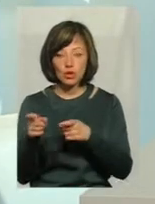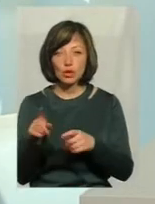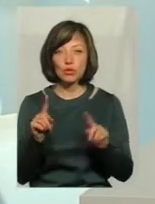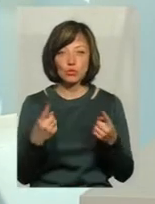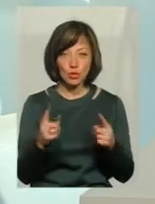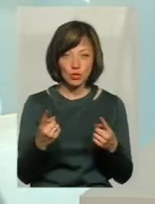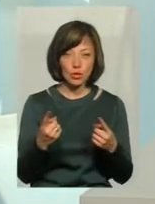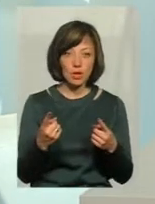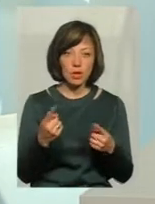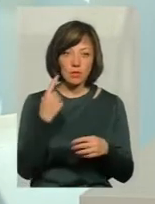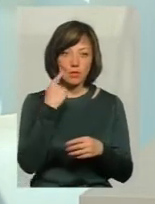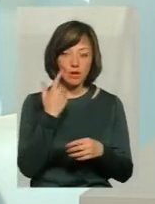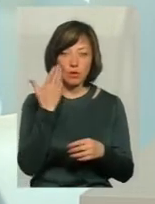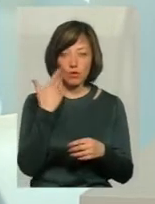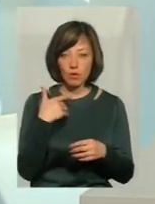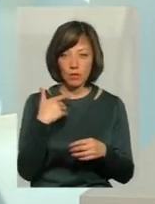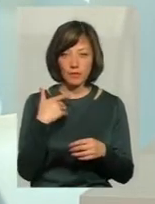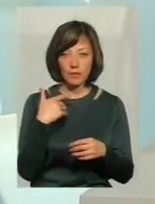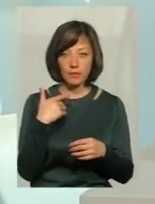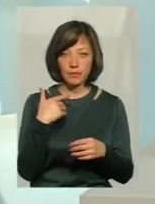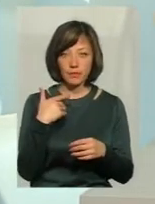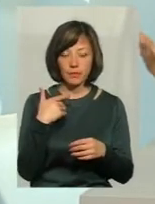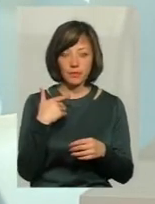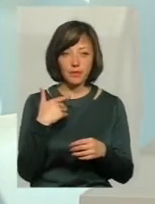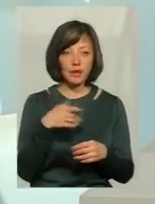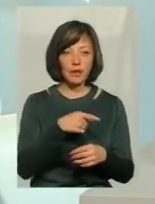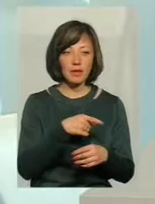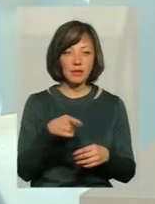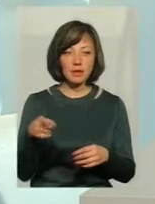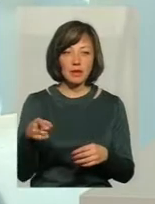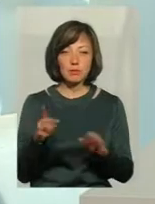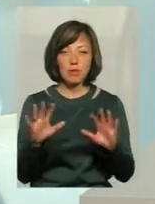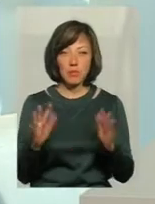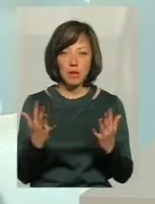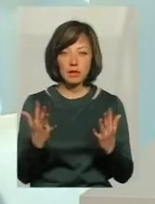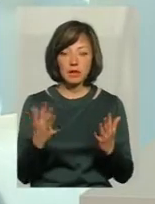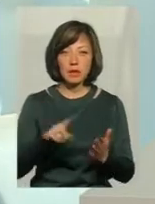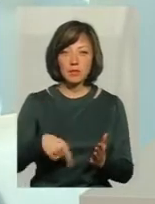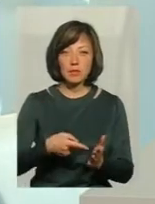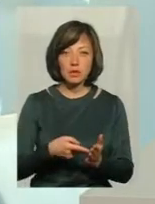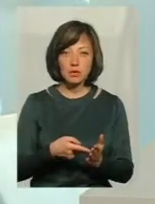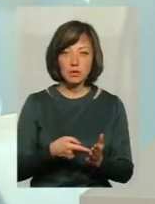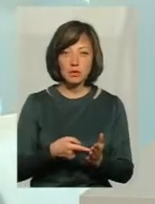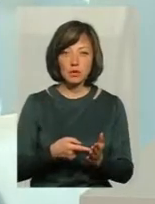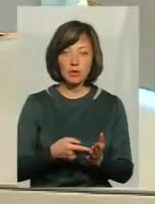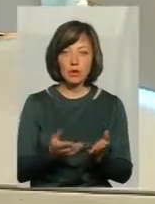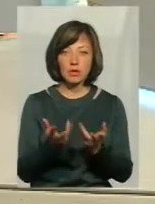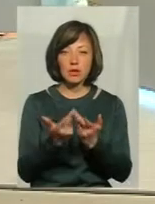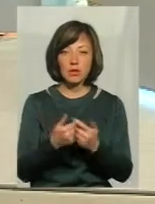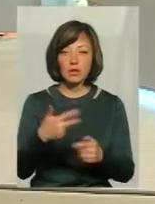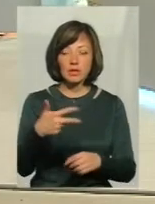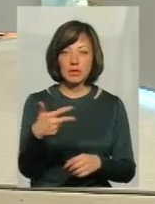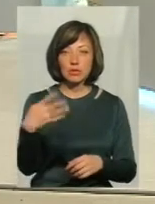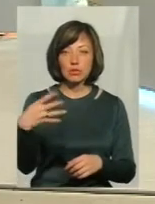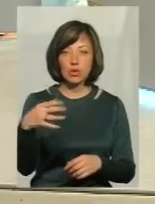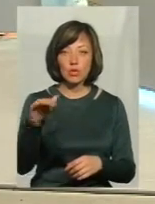що прикро, коли там за якийсь момент там місто, яке нараховує там 30-40 тисяч